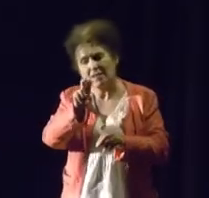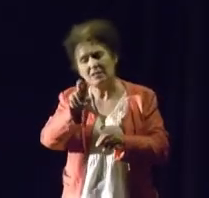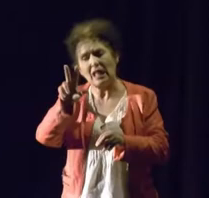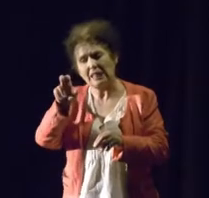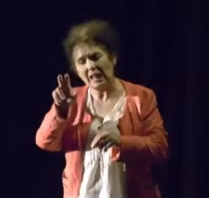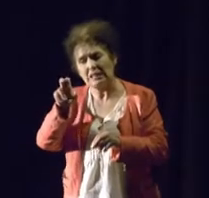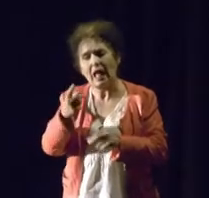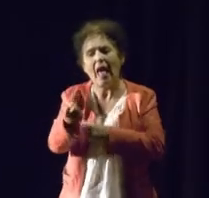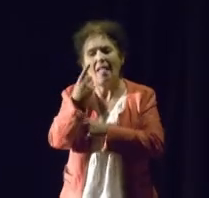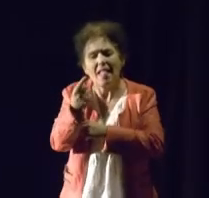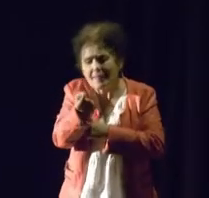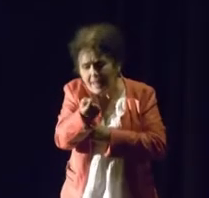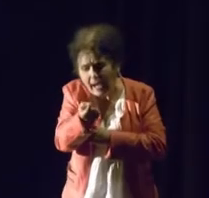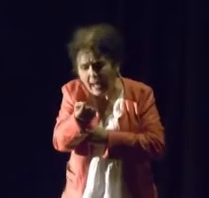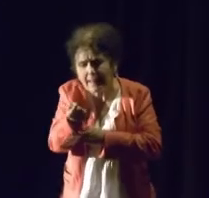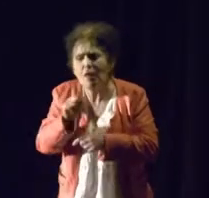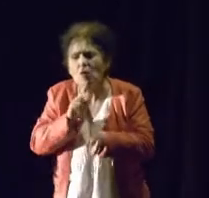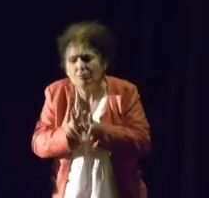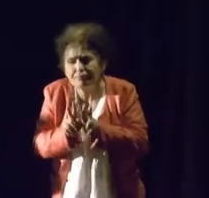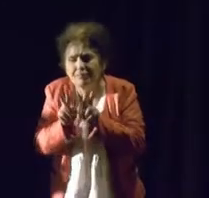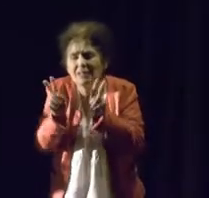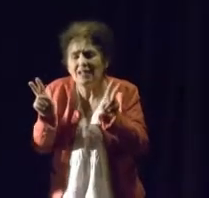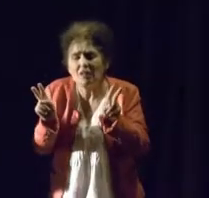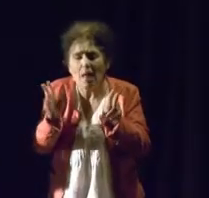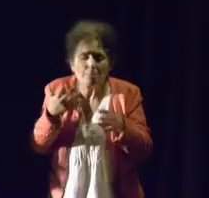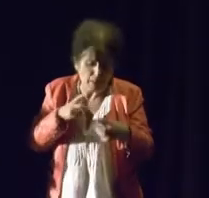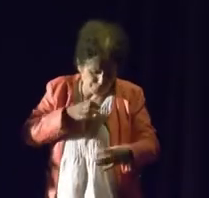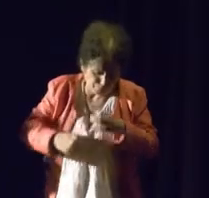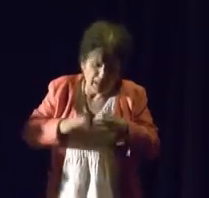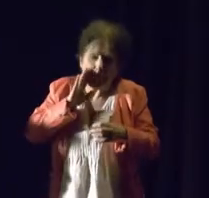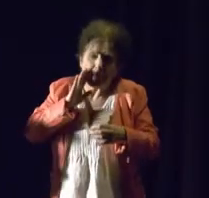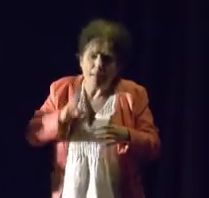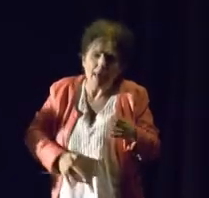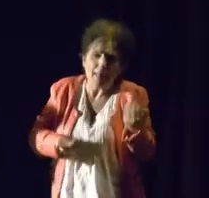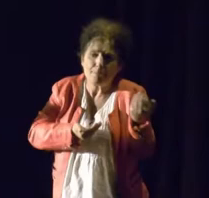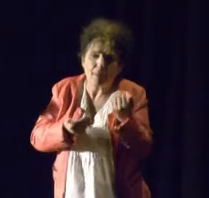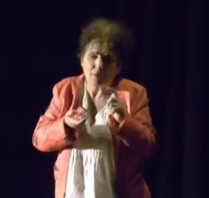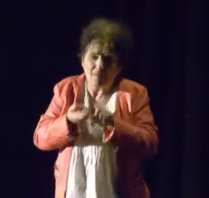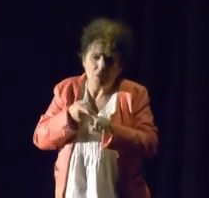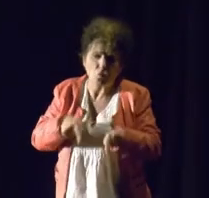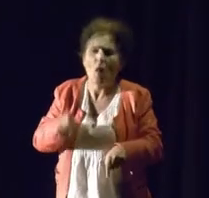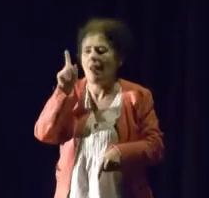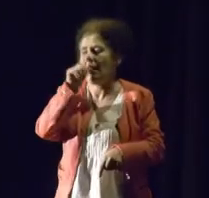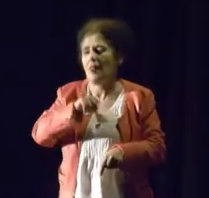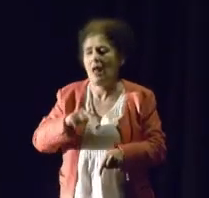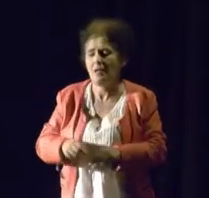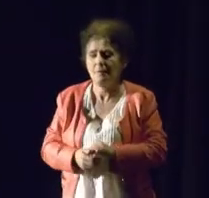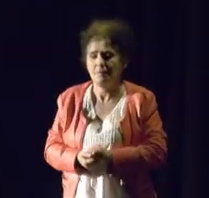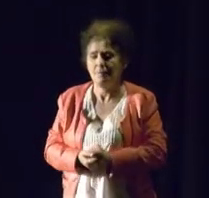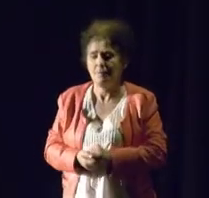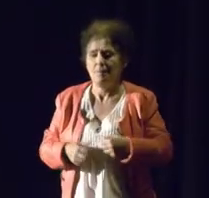300, 1000 клетки кои што се развиваат со тебе, па некоја телепатска врска и слично, тоа е лага.